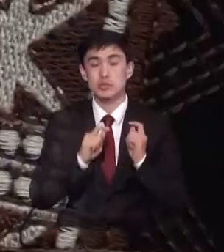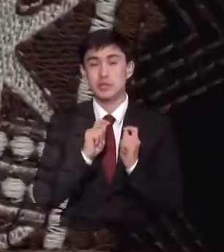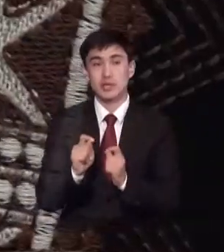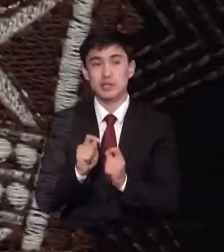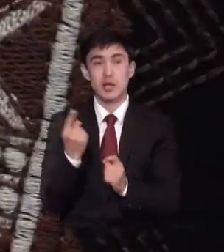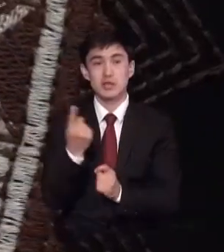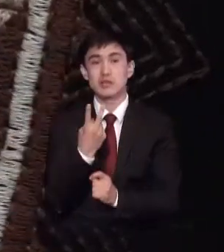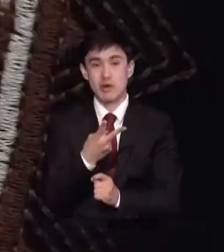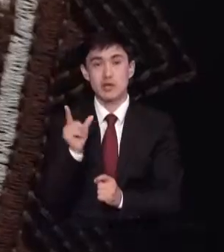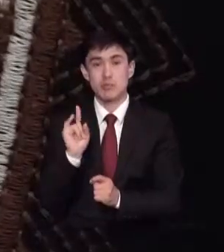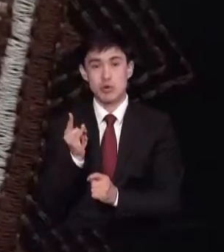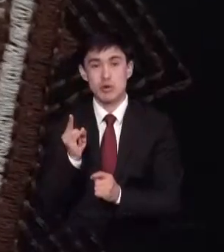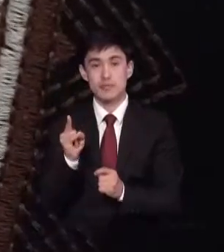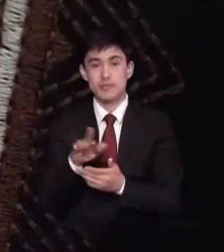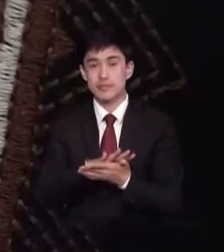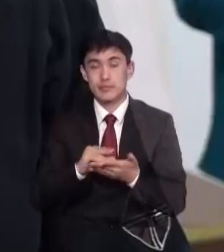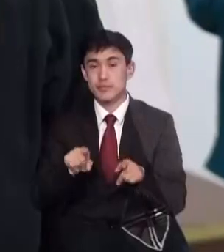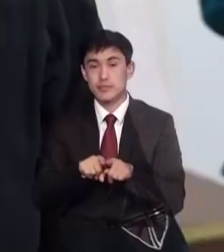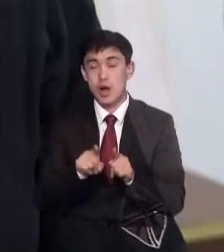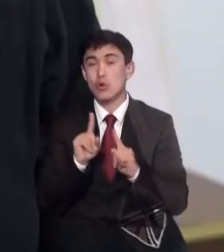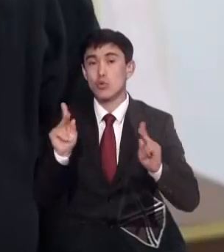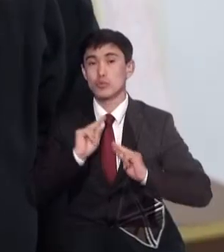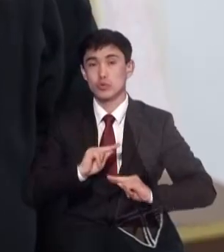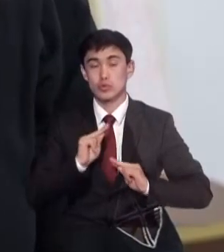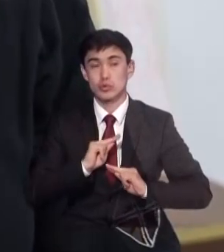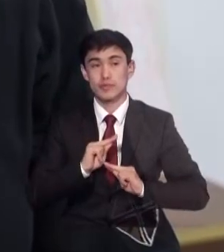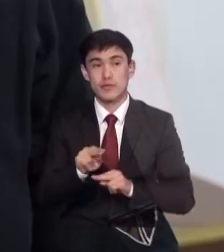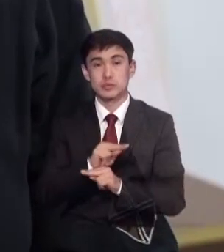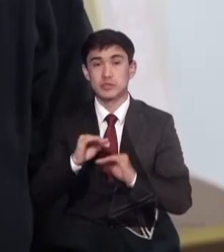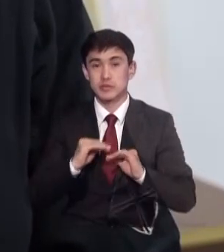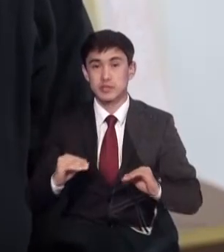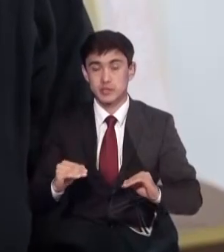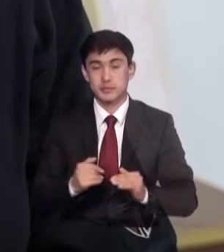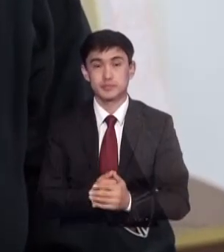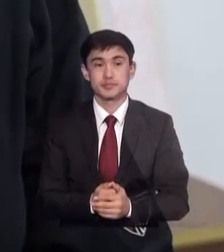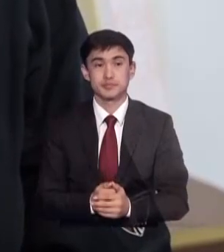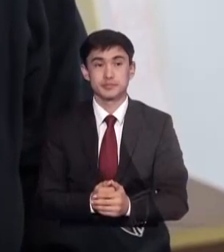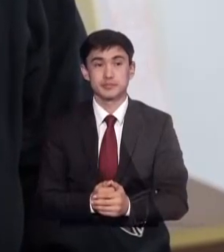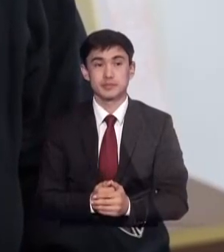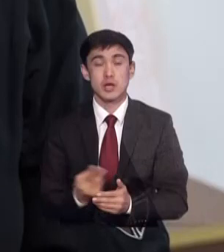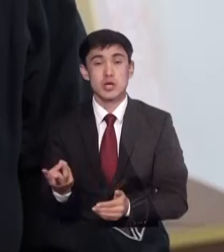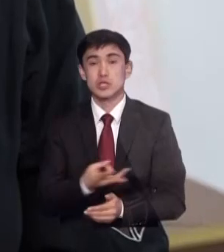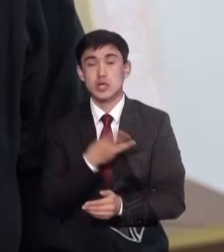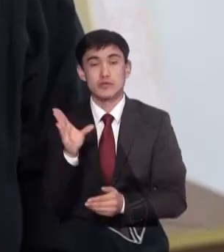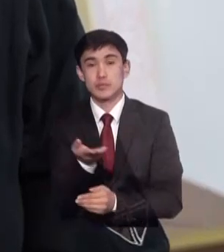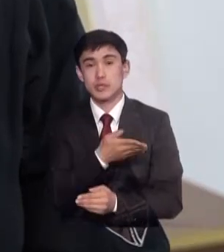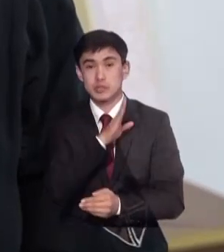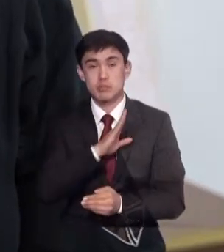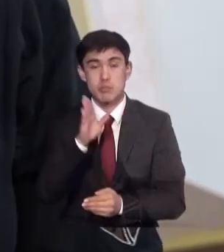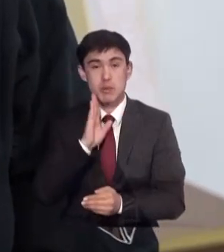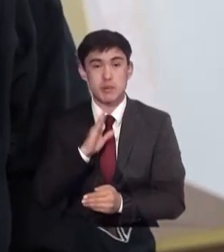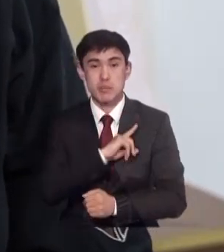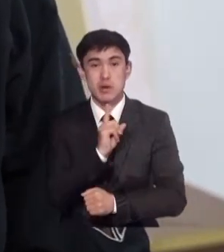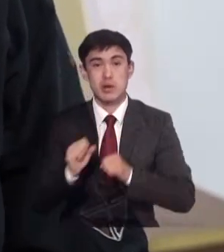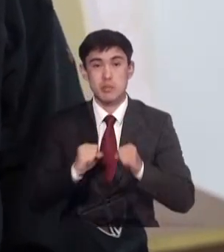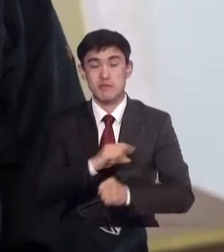даже 1-2 ребенка не имеет значения. Это огромный труд воспитывать детей. И желаю всем нашим мамам